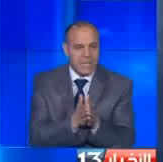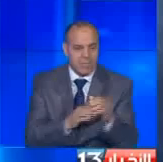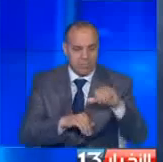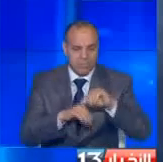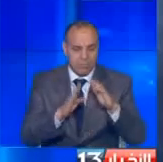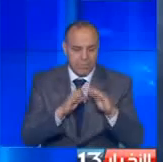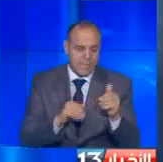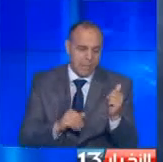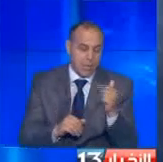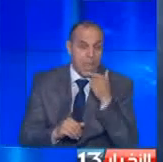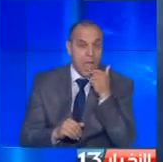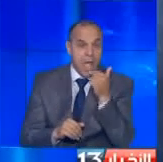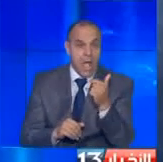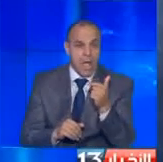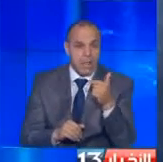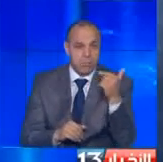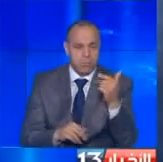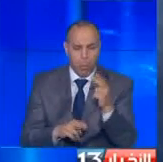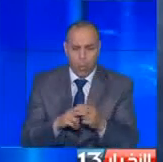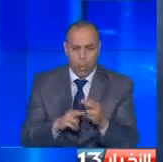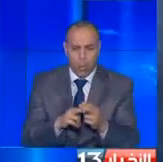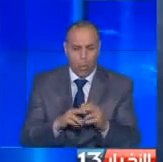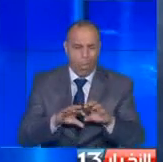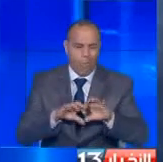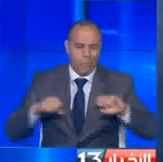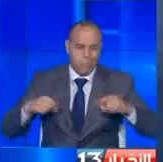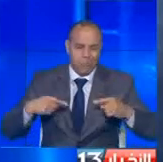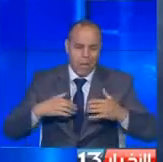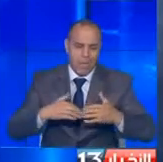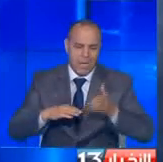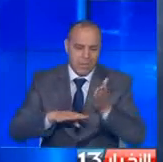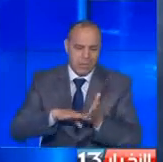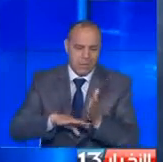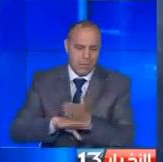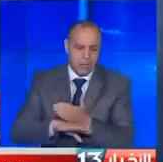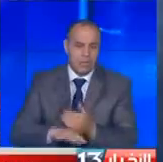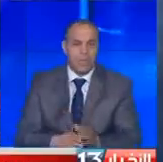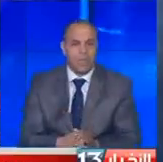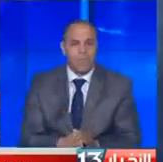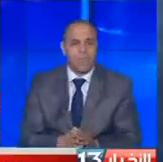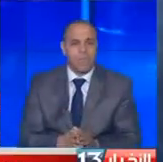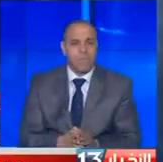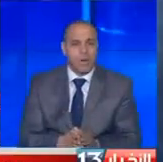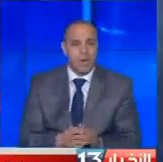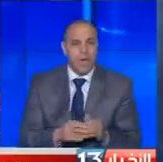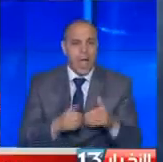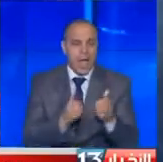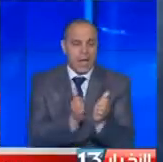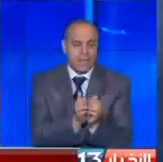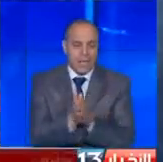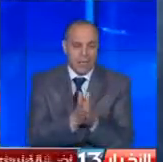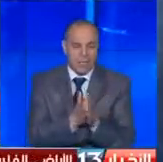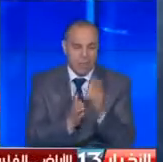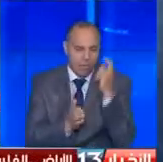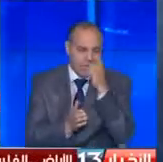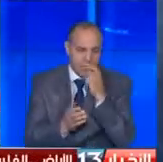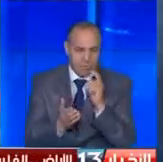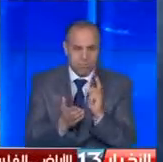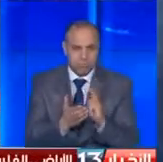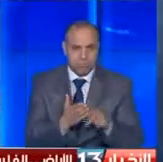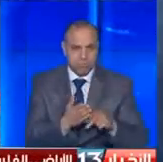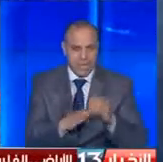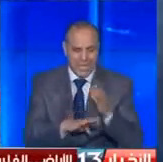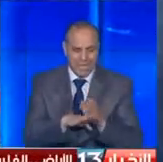المصرية القاهرة، وذلك بعد سنوات من الانقسام. التوت كل من حركتي فتح وحماس عقدا من